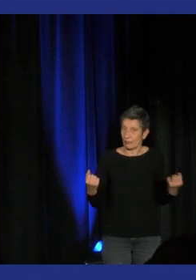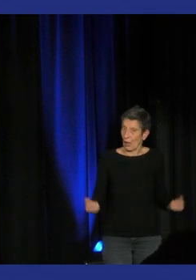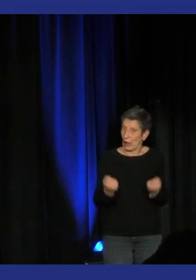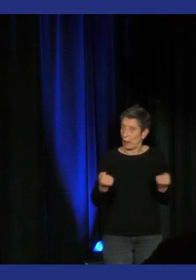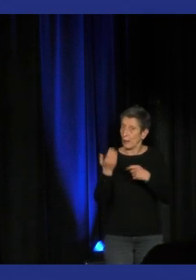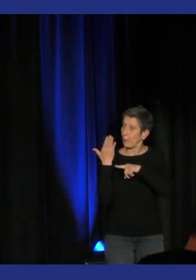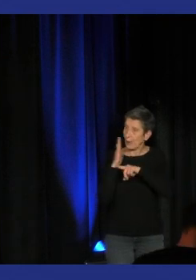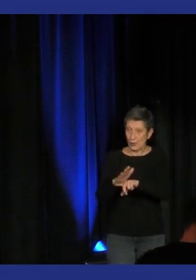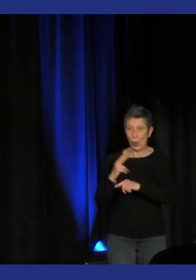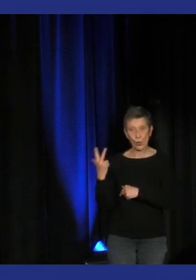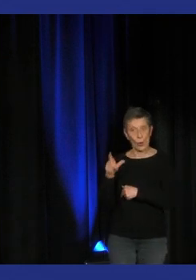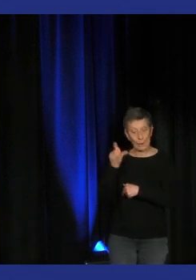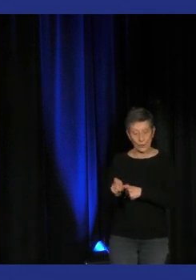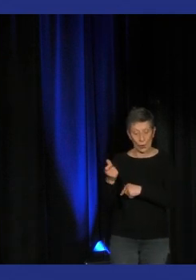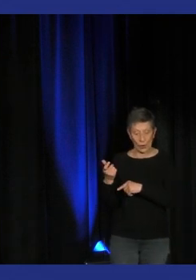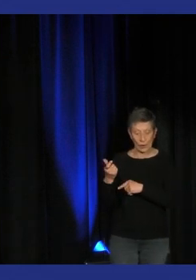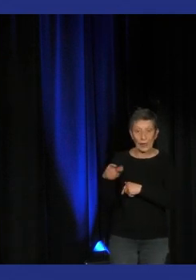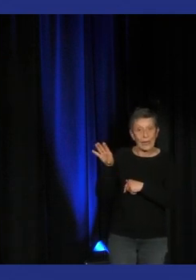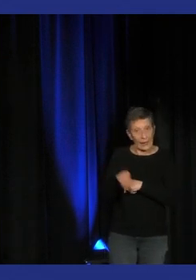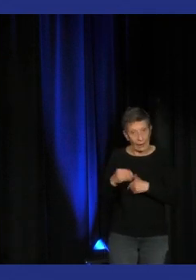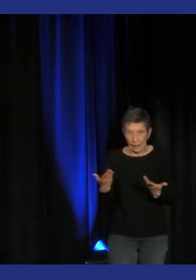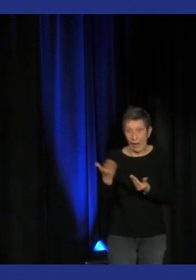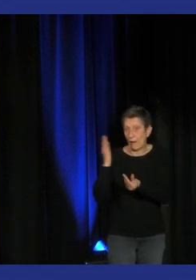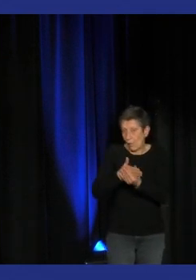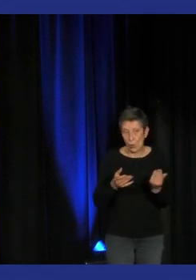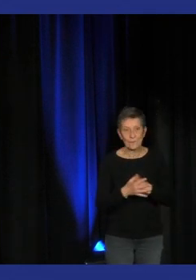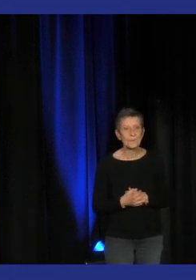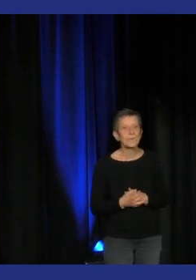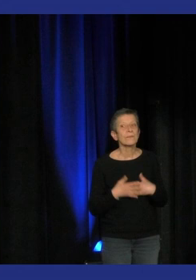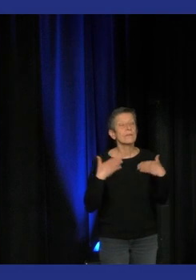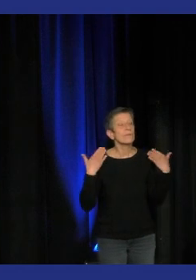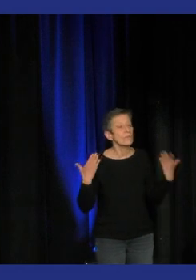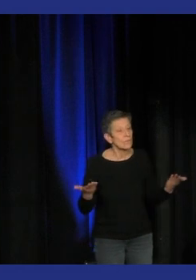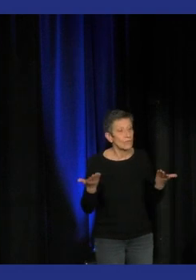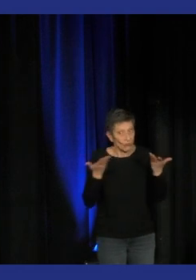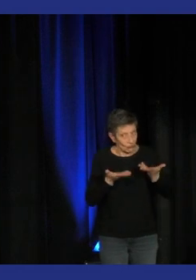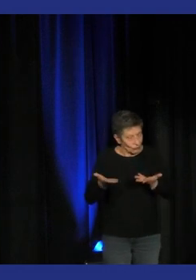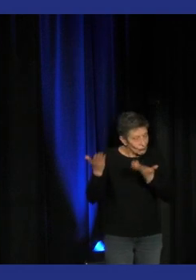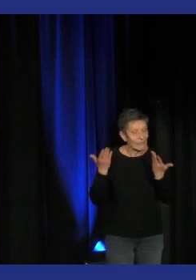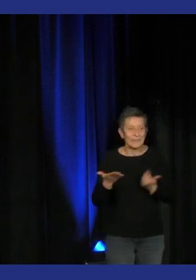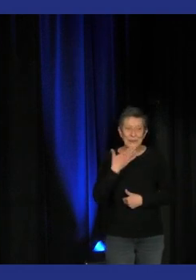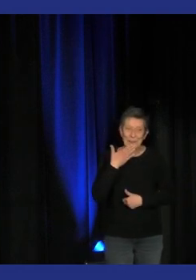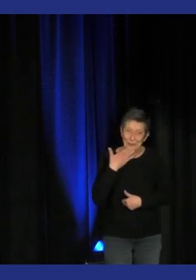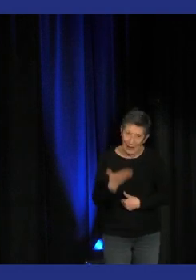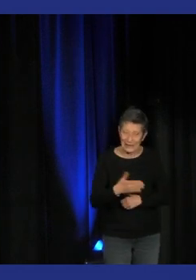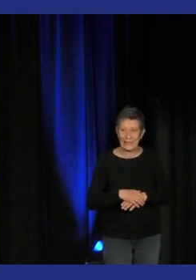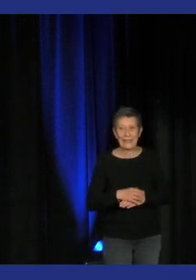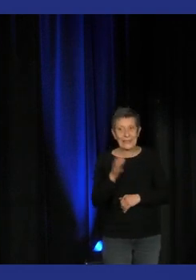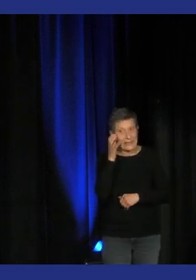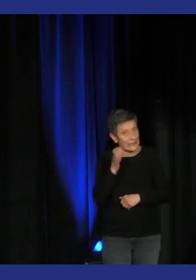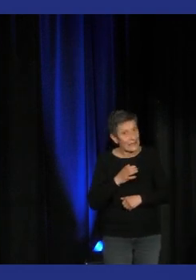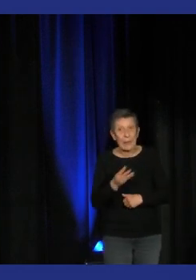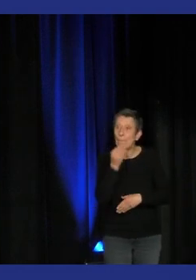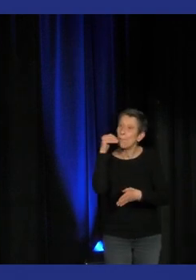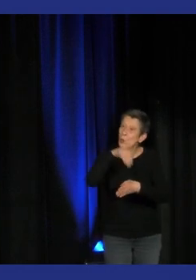et présenter les trois intervenants de cette séance. Je vais donc la laisser prendre la parole. Je vous remercie pour votre attention et vous